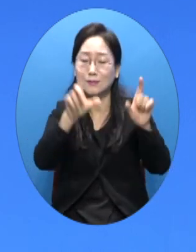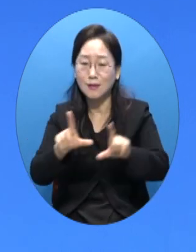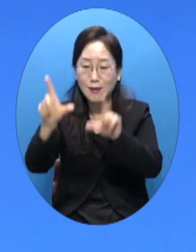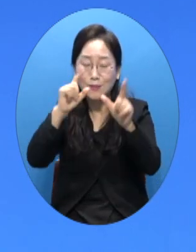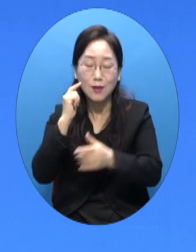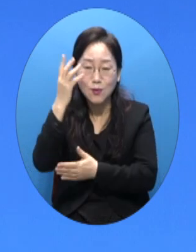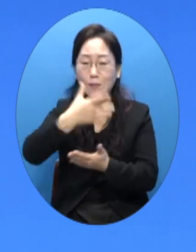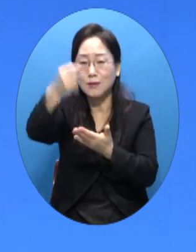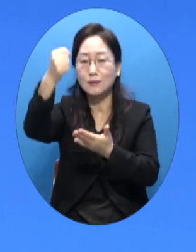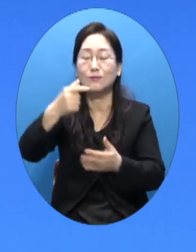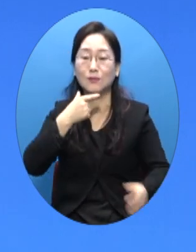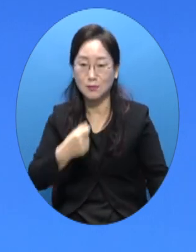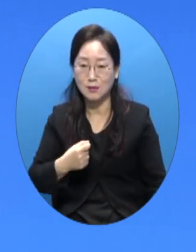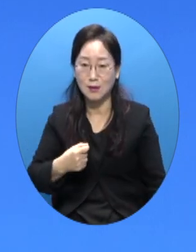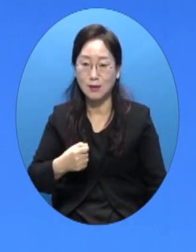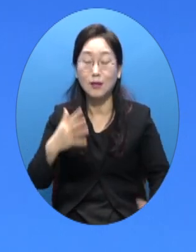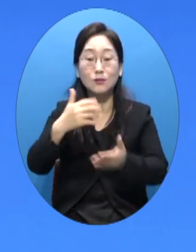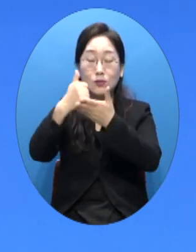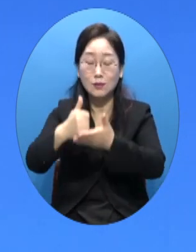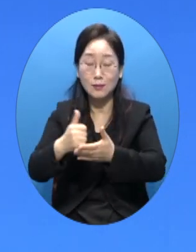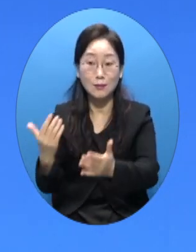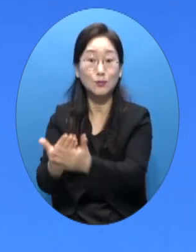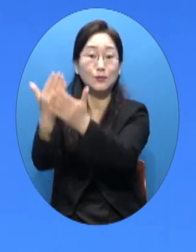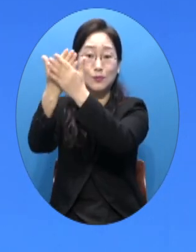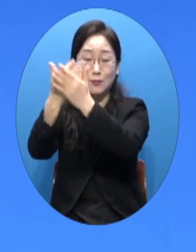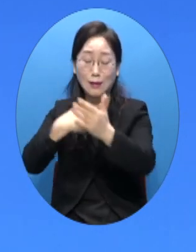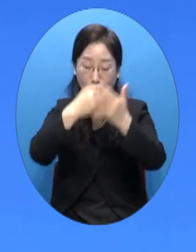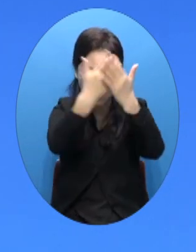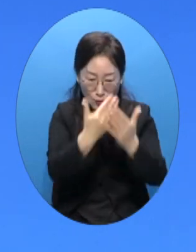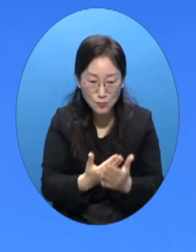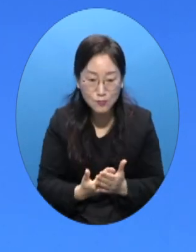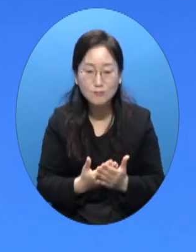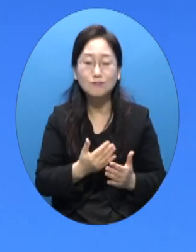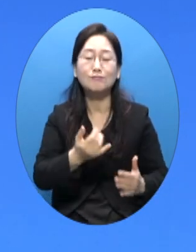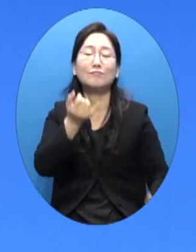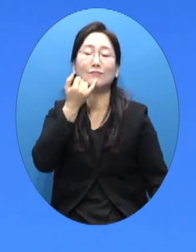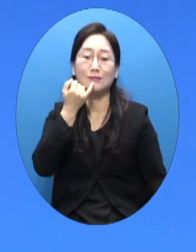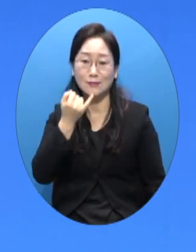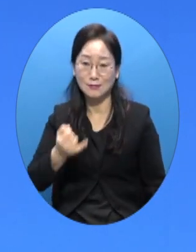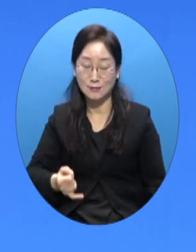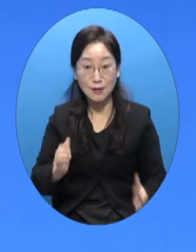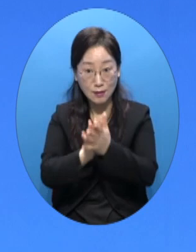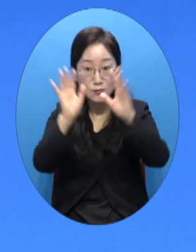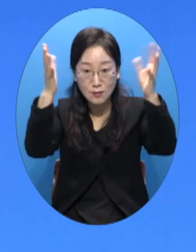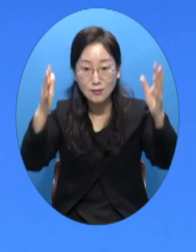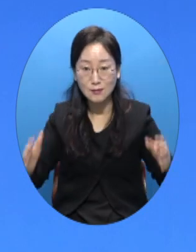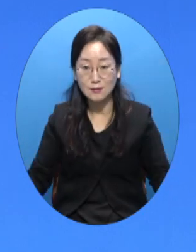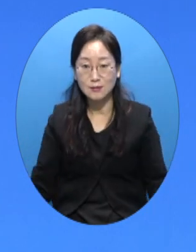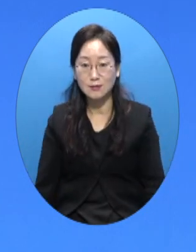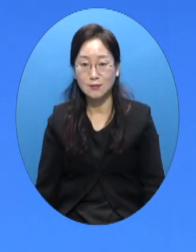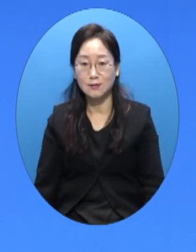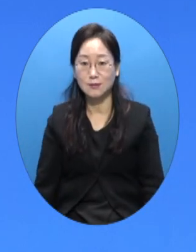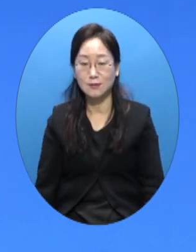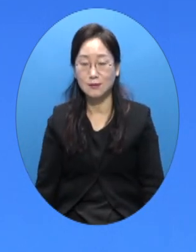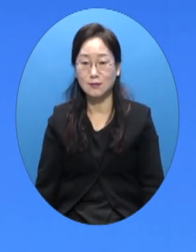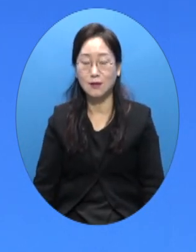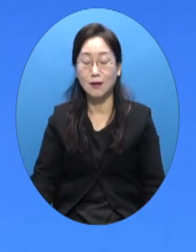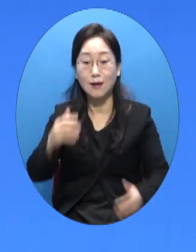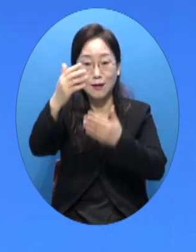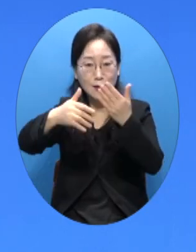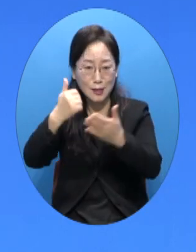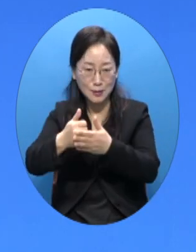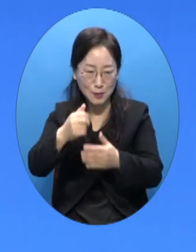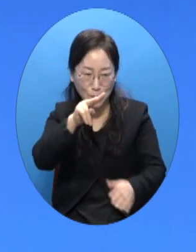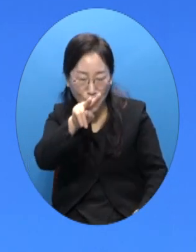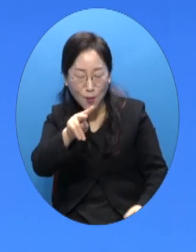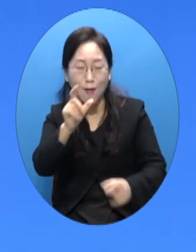영광 받으시기를 원합니다 주님은 흥하 겠고 나는워야 할 것입니다 할렐루야 아멘 그렇게 될 때 하나님이 여러분을